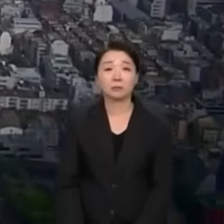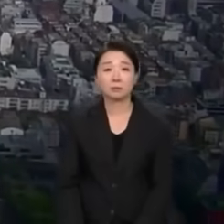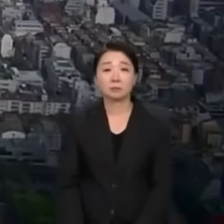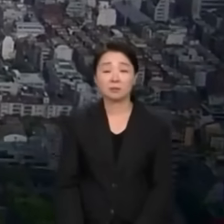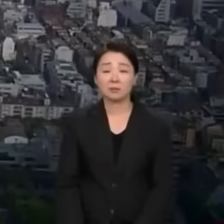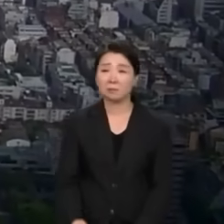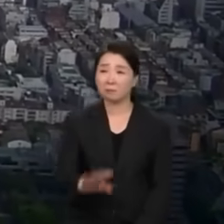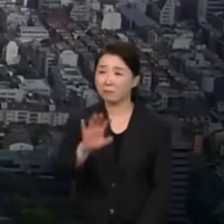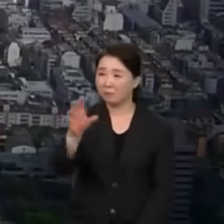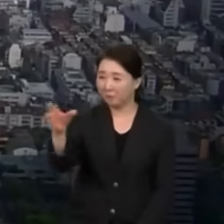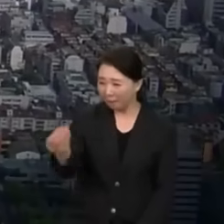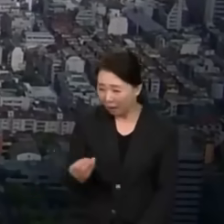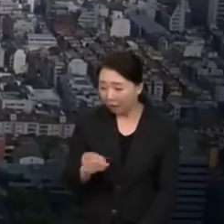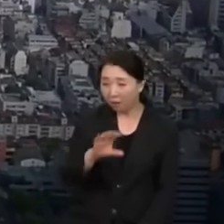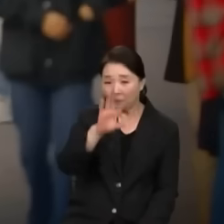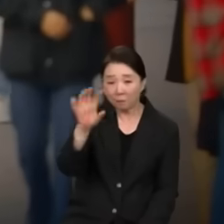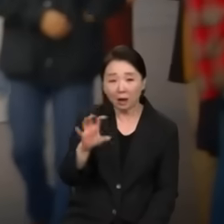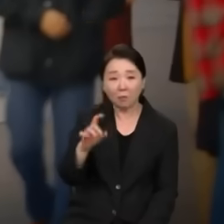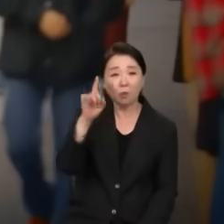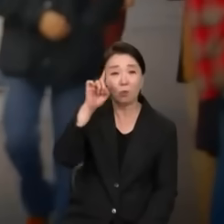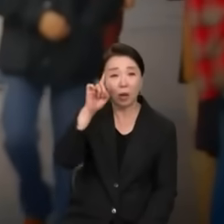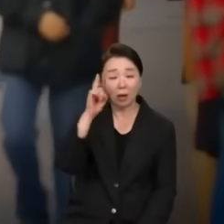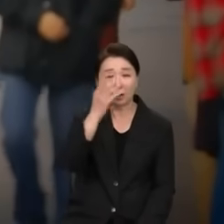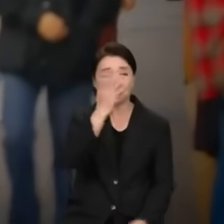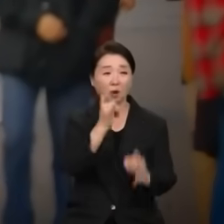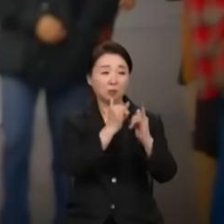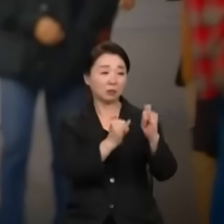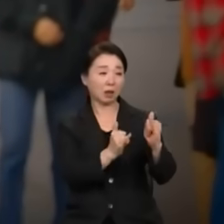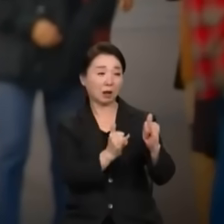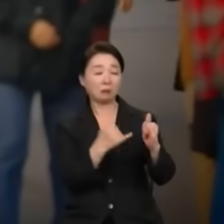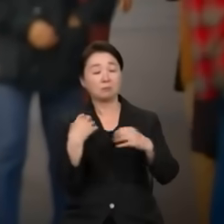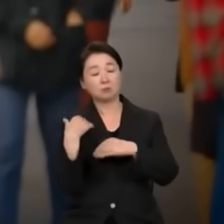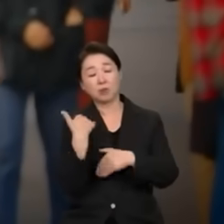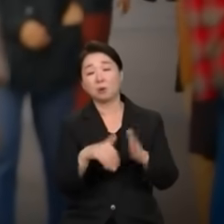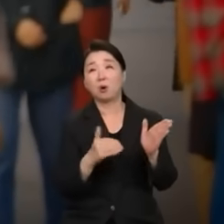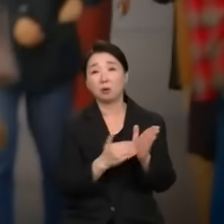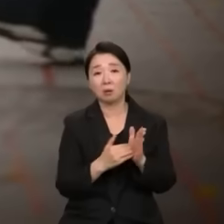일이 반복될수록 미래 세대 부담은 커지고 대외